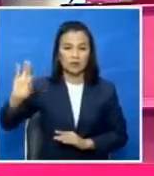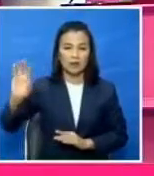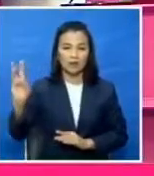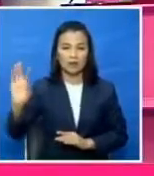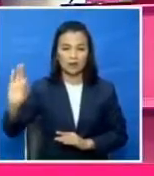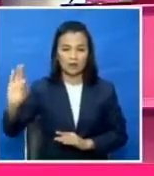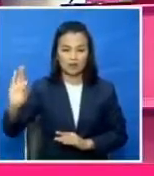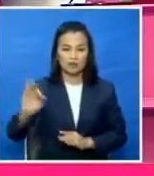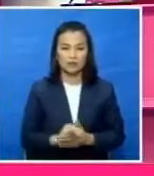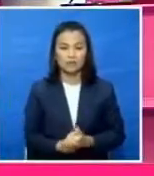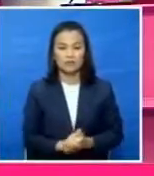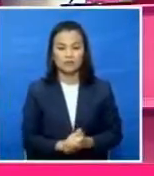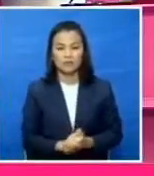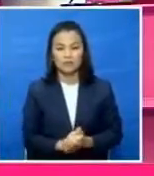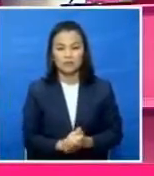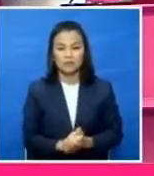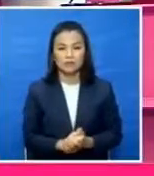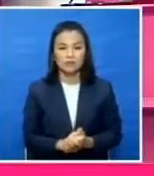1103969